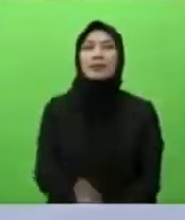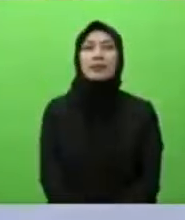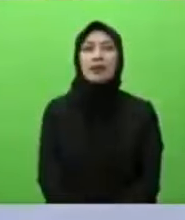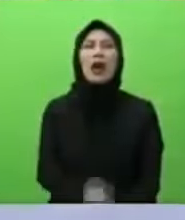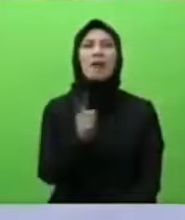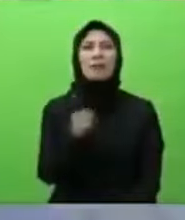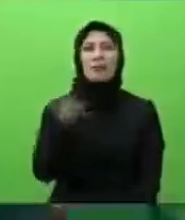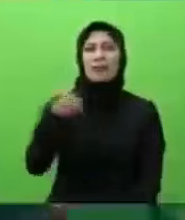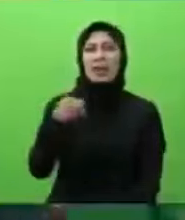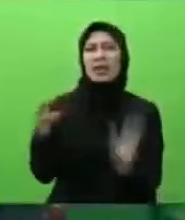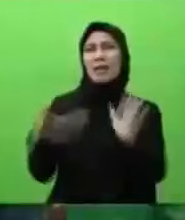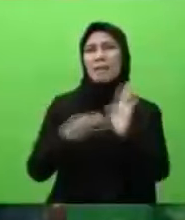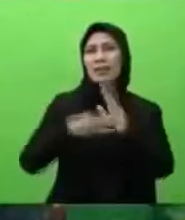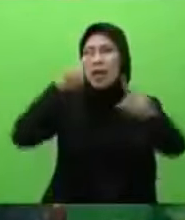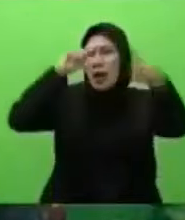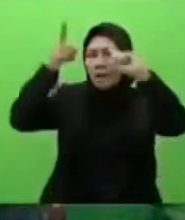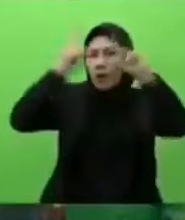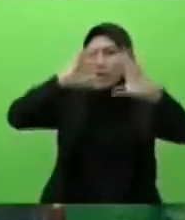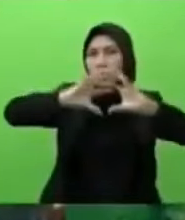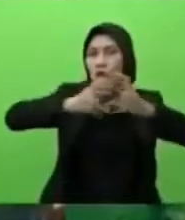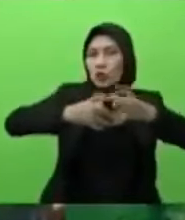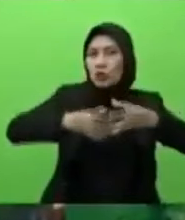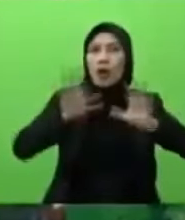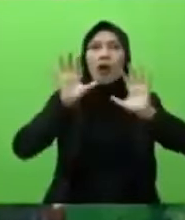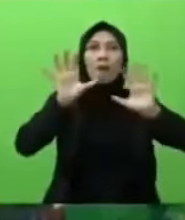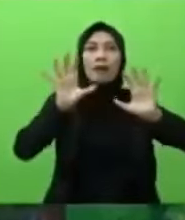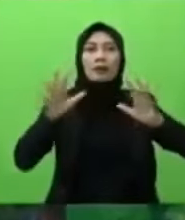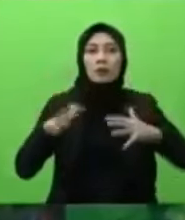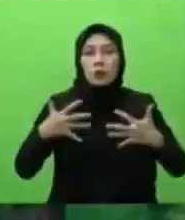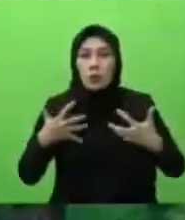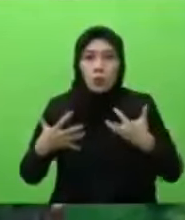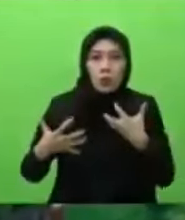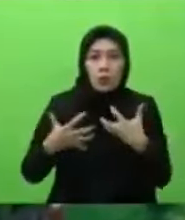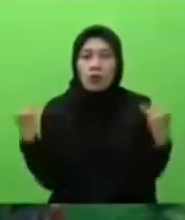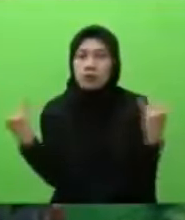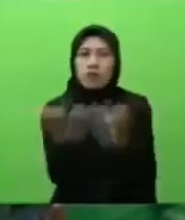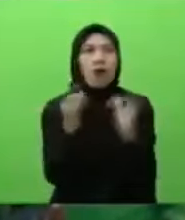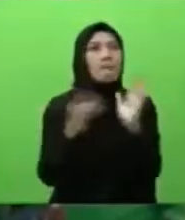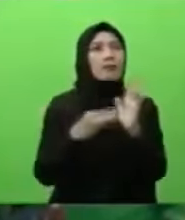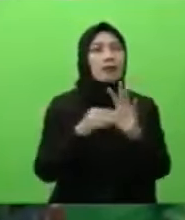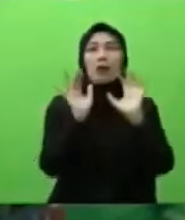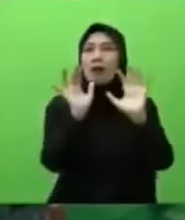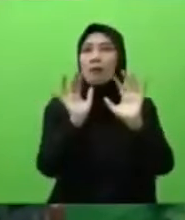geopolitik dunia yang syarat ketegangan dan tidak